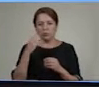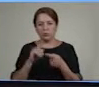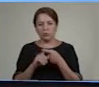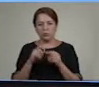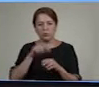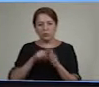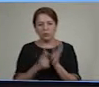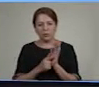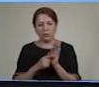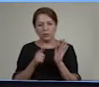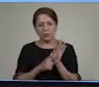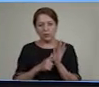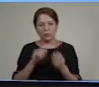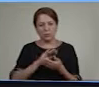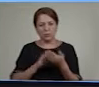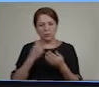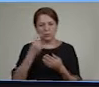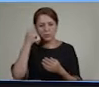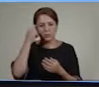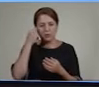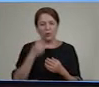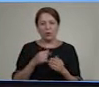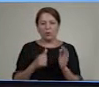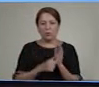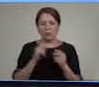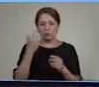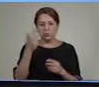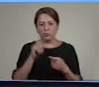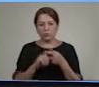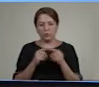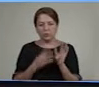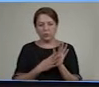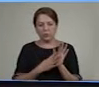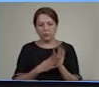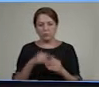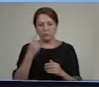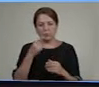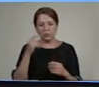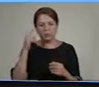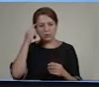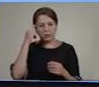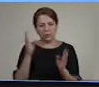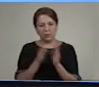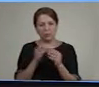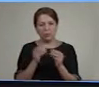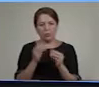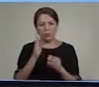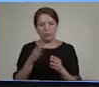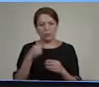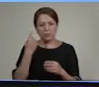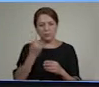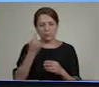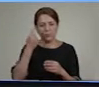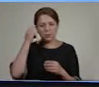17. 7 ni yozamiz, 1 dildi. 6 ga 3 ni qo'shsak 9, 1 dildagi bilan 10 bo'ladi. 0